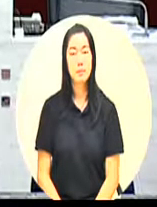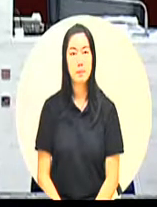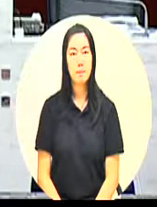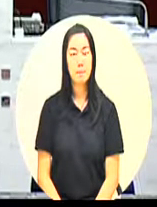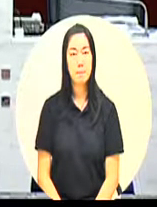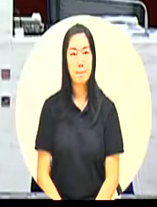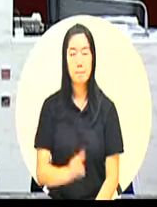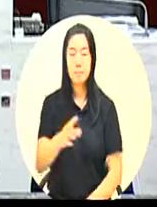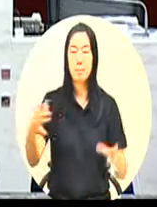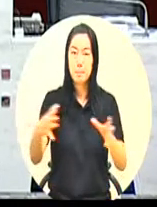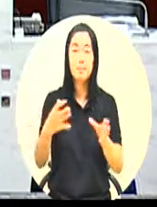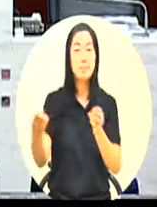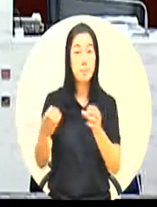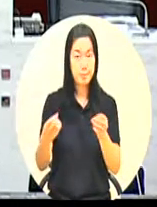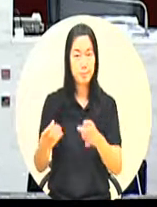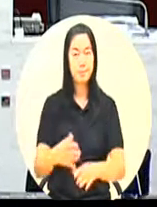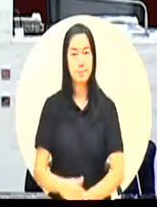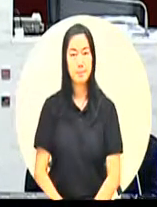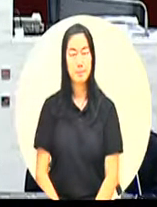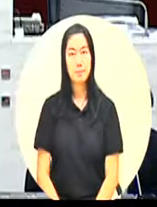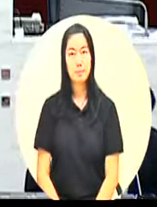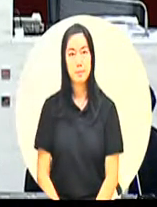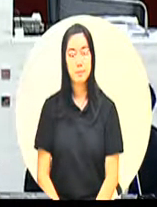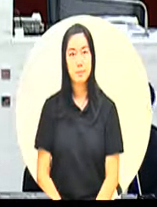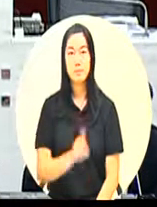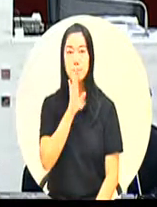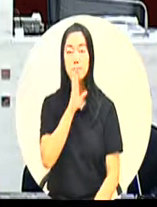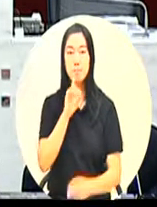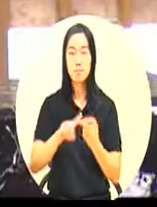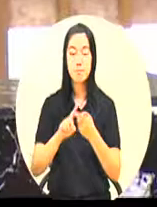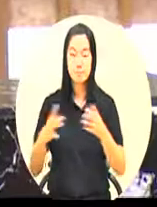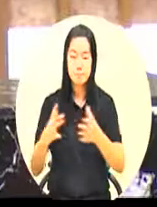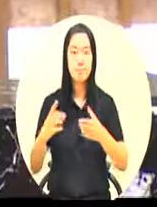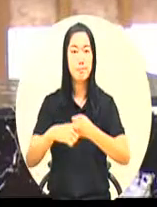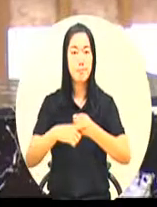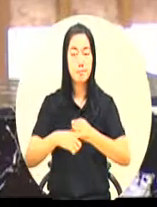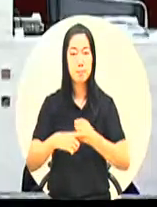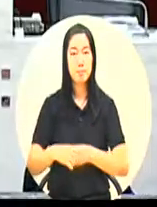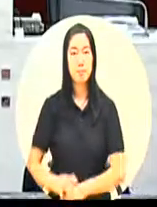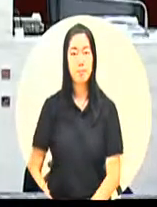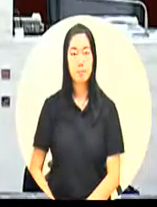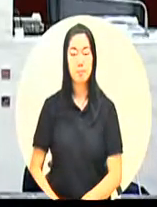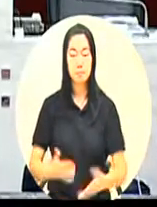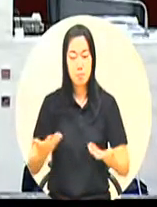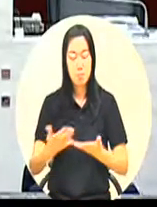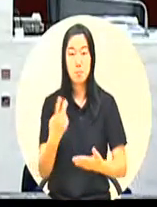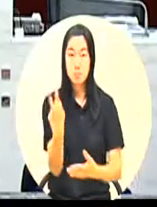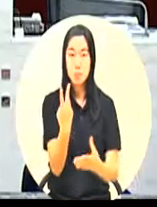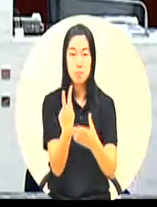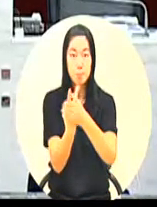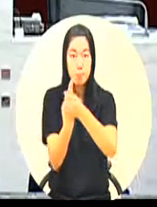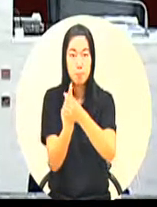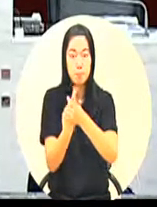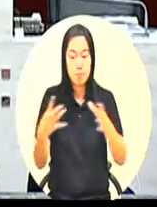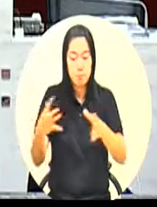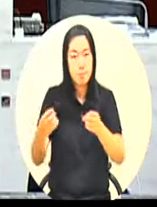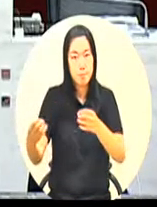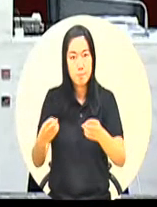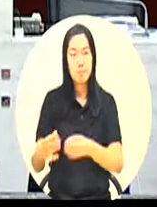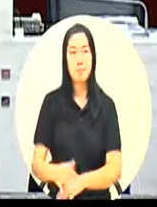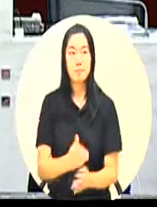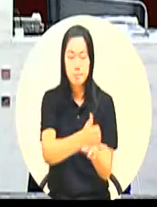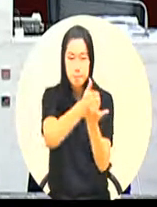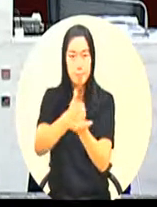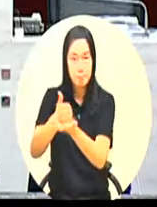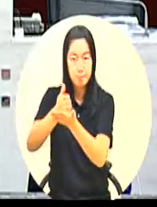那就一起讨论是吗？ 对，都一起讨论。 好，那我们两个案子一起讨论好不好？尊重两个党团哈。